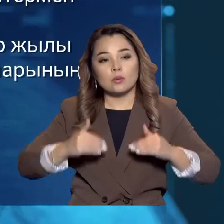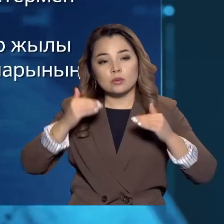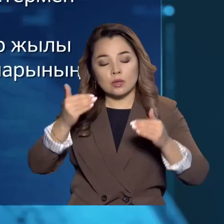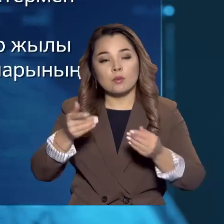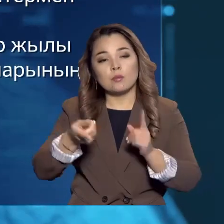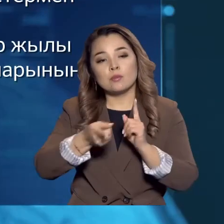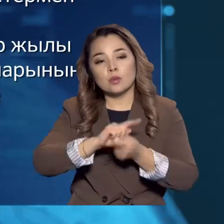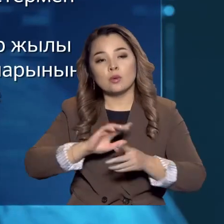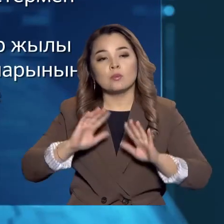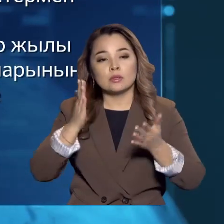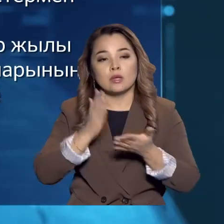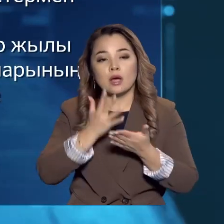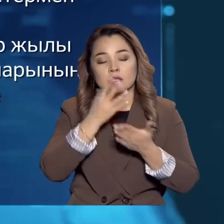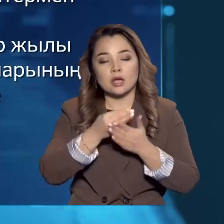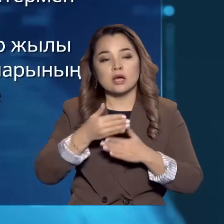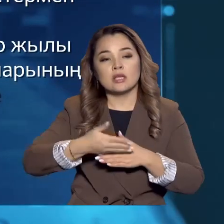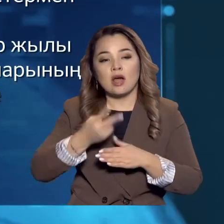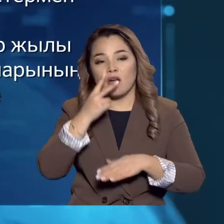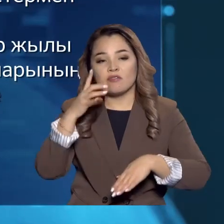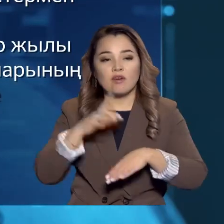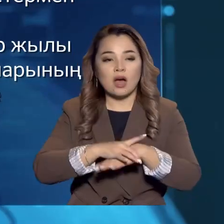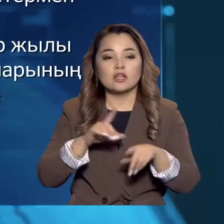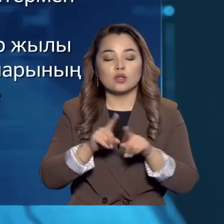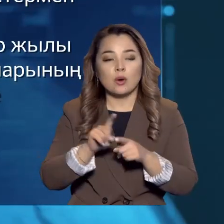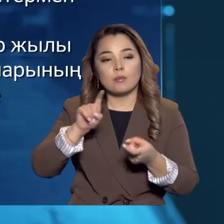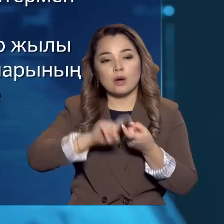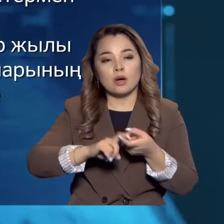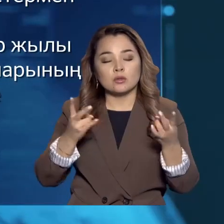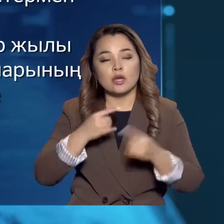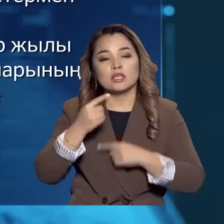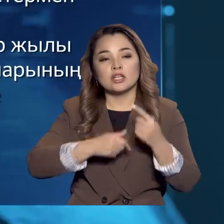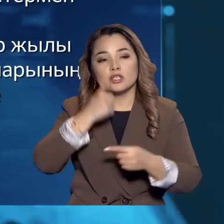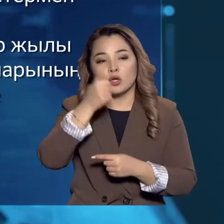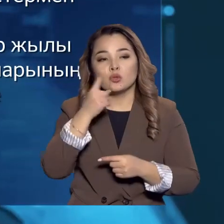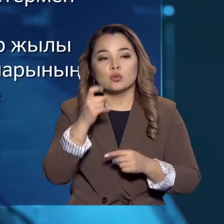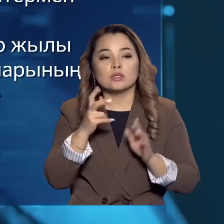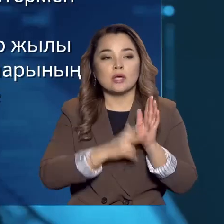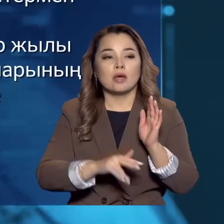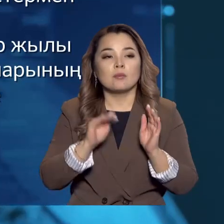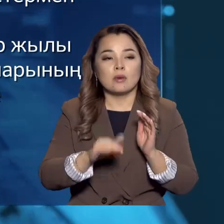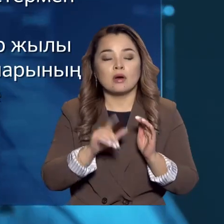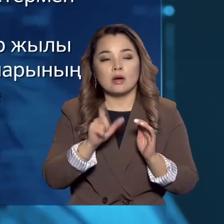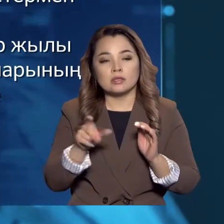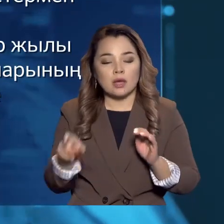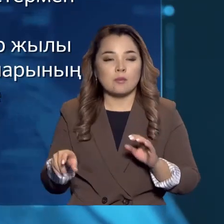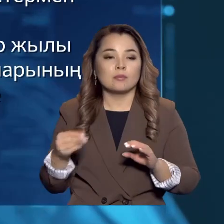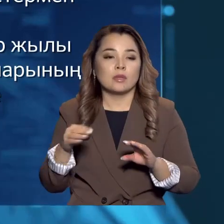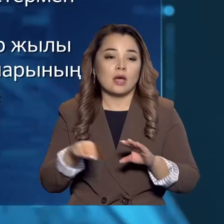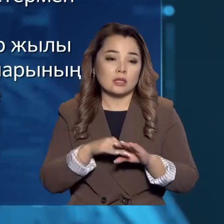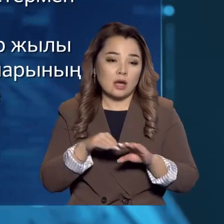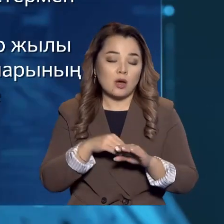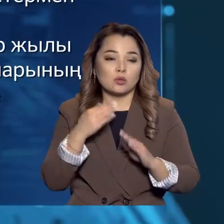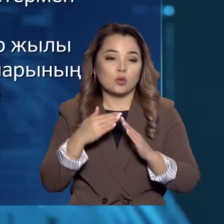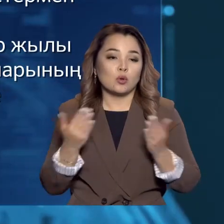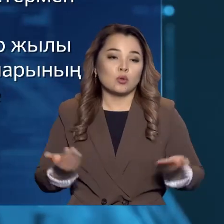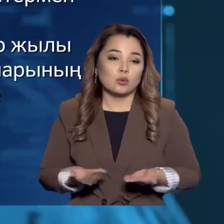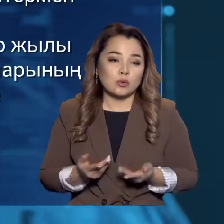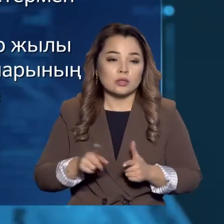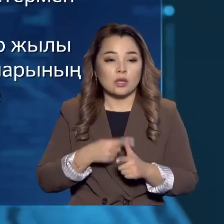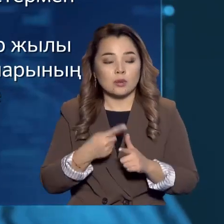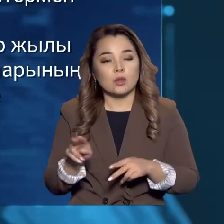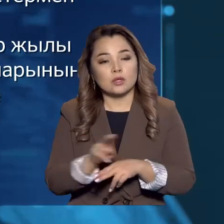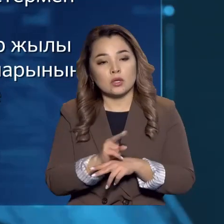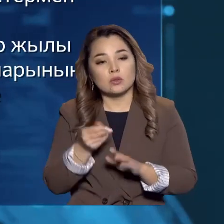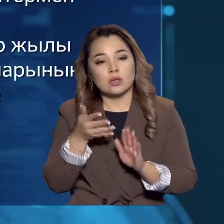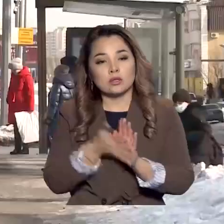жатқан өзгерістермен және сыртқы факторлармен байланыстырылуы тиіс. Келер жылы 180 мың адам жинаған ақшаларының бір бөлігін тұрғын үйге немесе